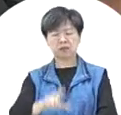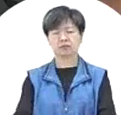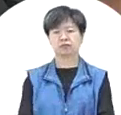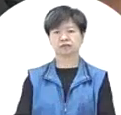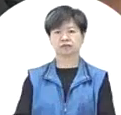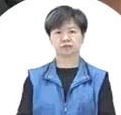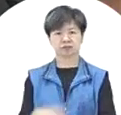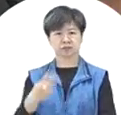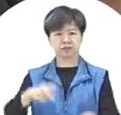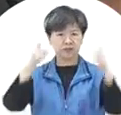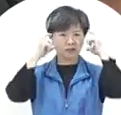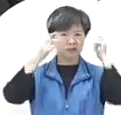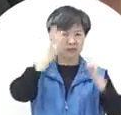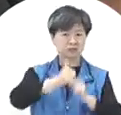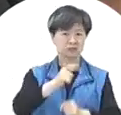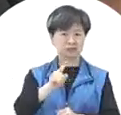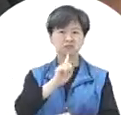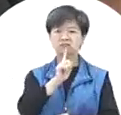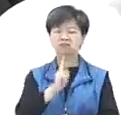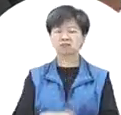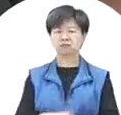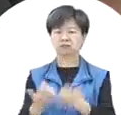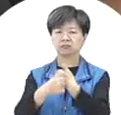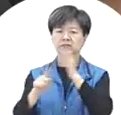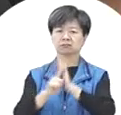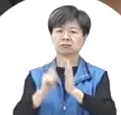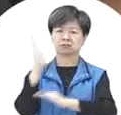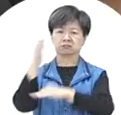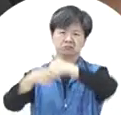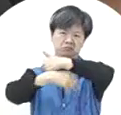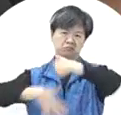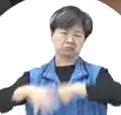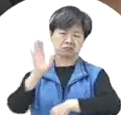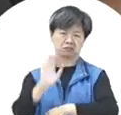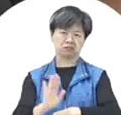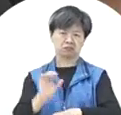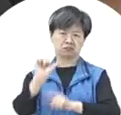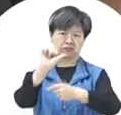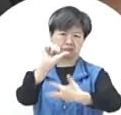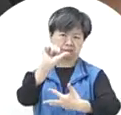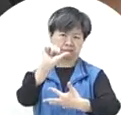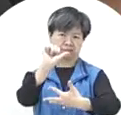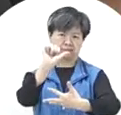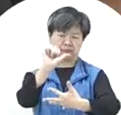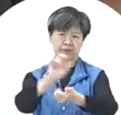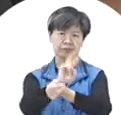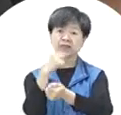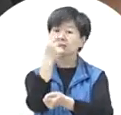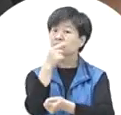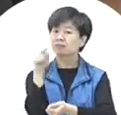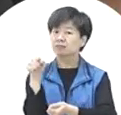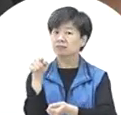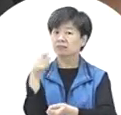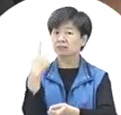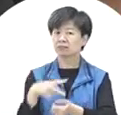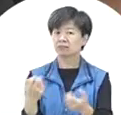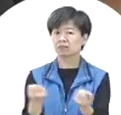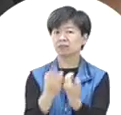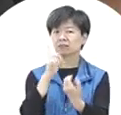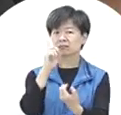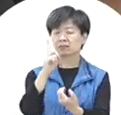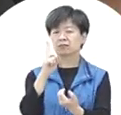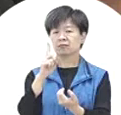还有宋局长这句话，代表整个市府的态度啊。五月八号，在林口又一个宝贵的生命